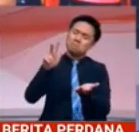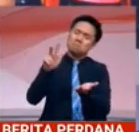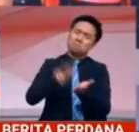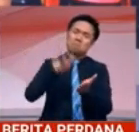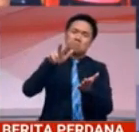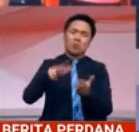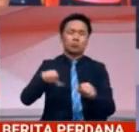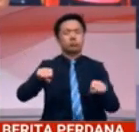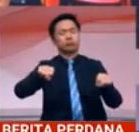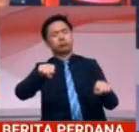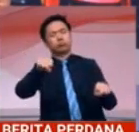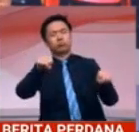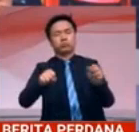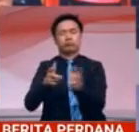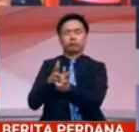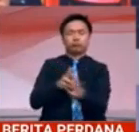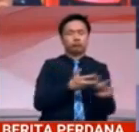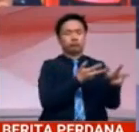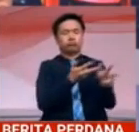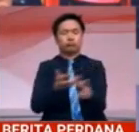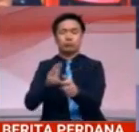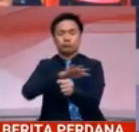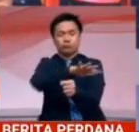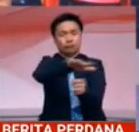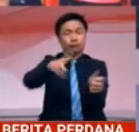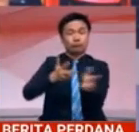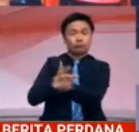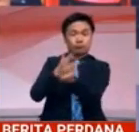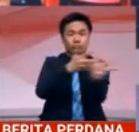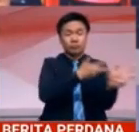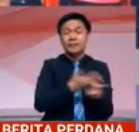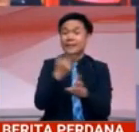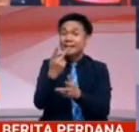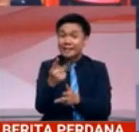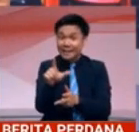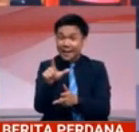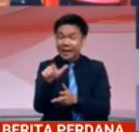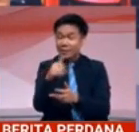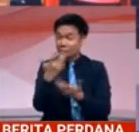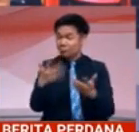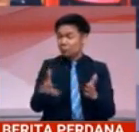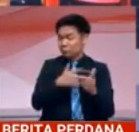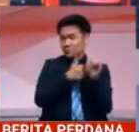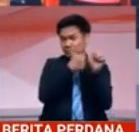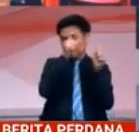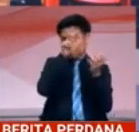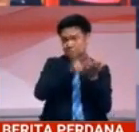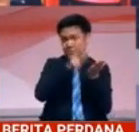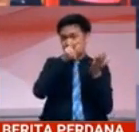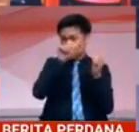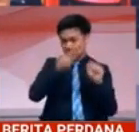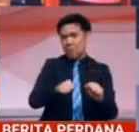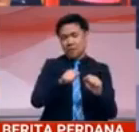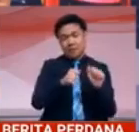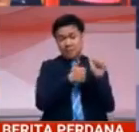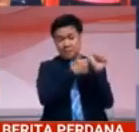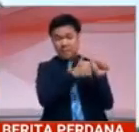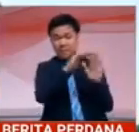sekitar ibu kota dengan mematuhi SOP yang ditetapkan. Laporan bersama Tina Rina.